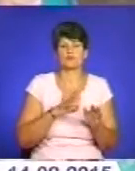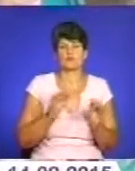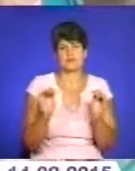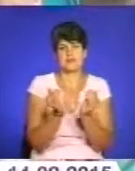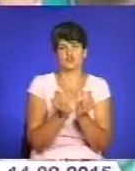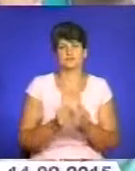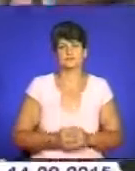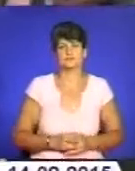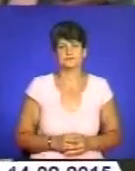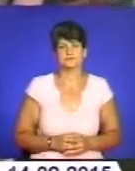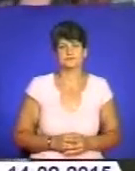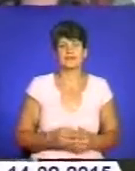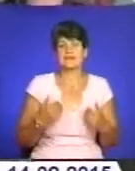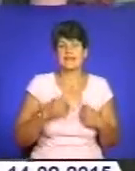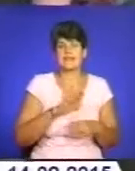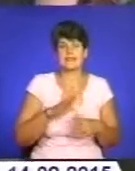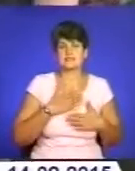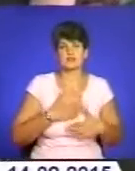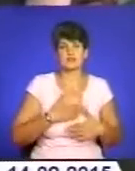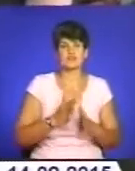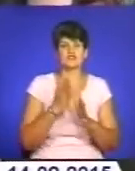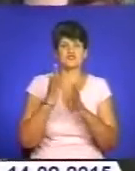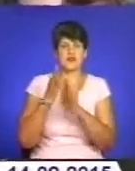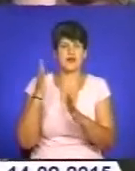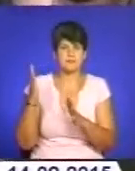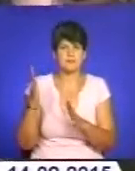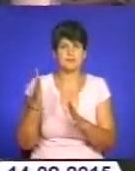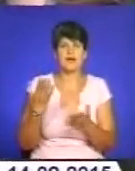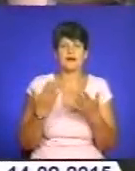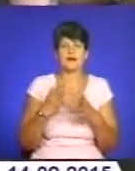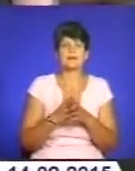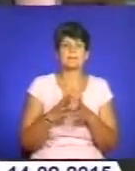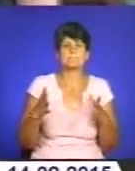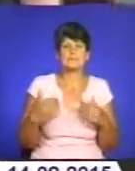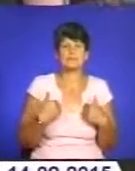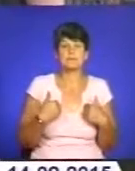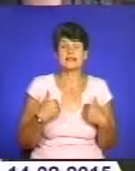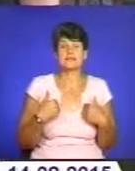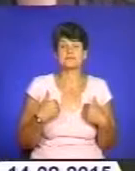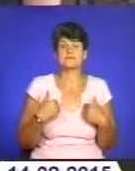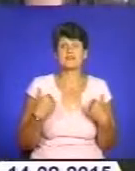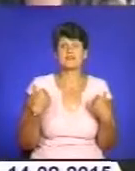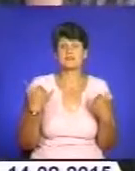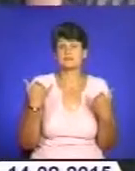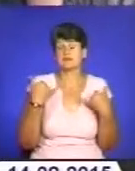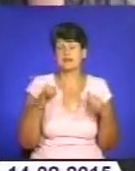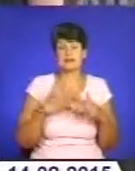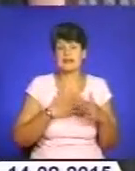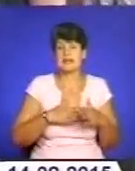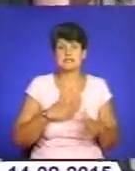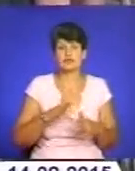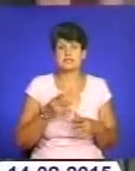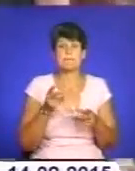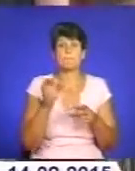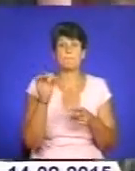менше. Я не задоволена чергами однозначно, але найбільше мене викликає моє незадоволення цей